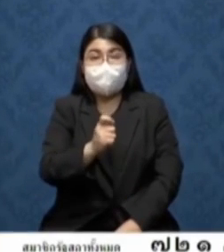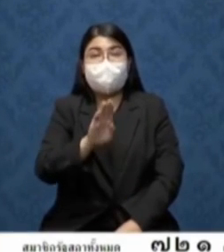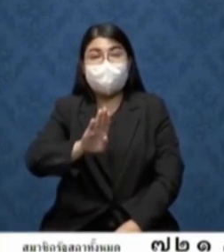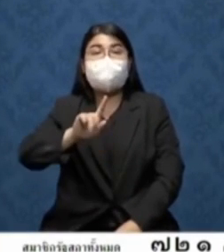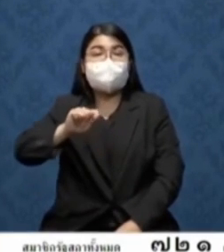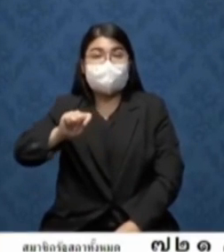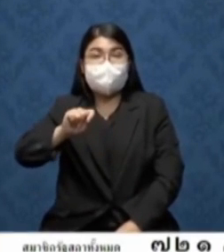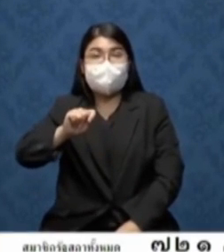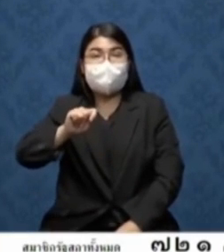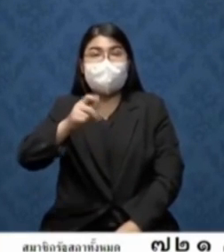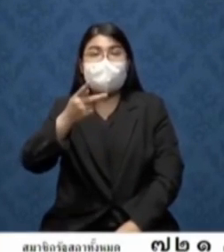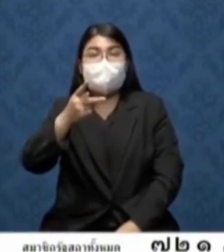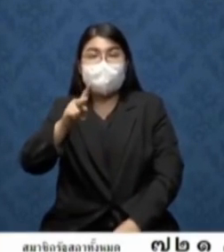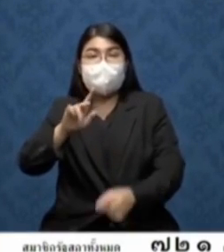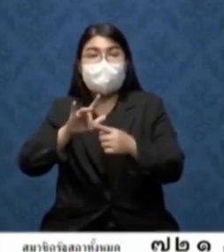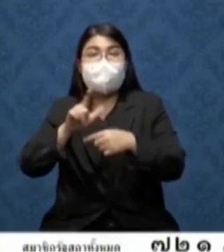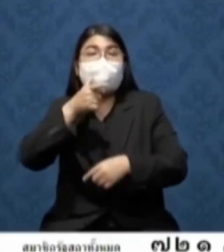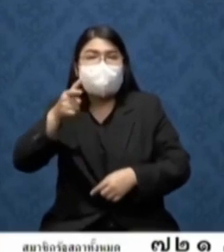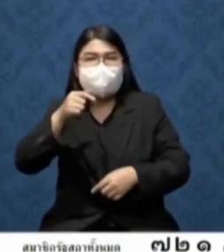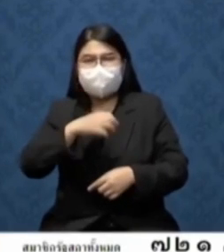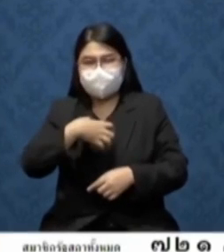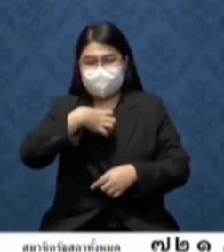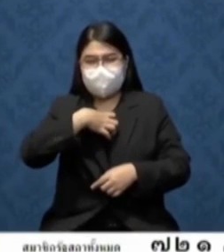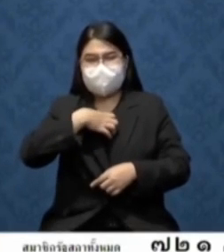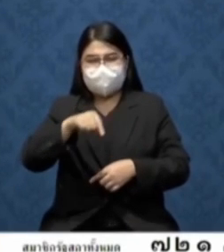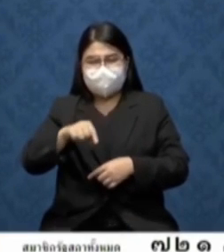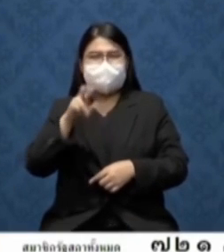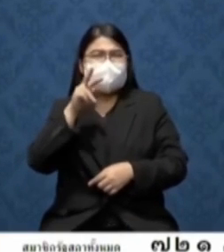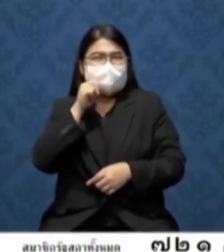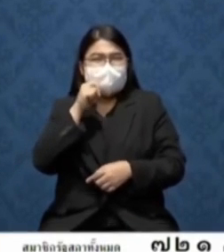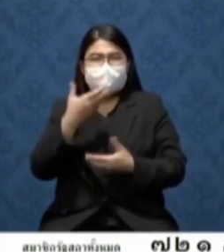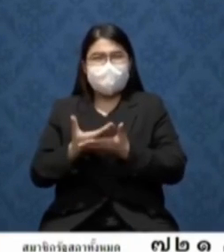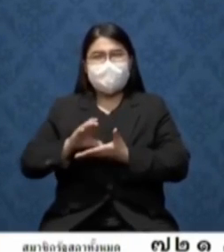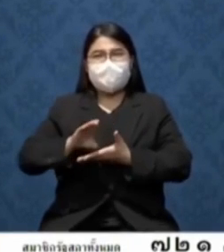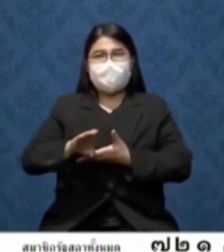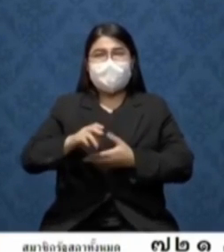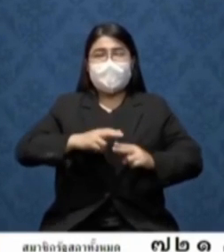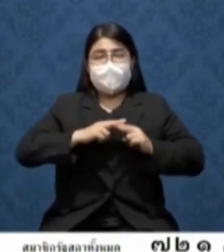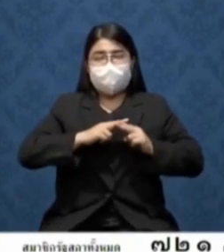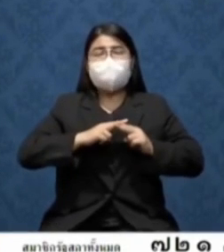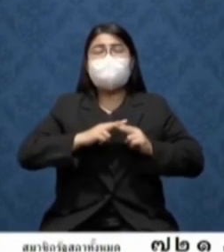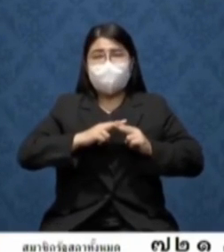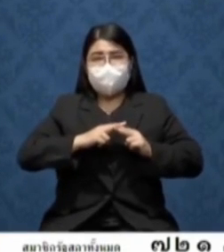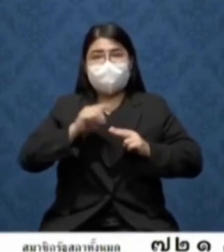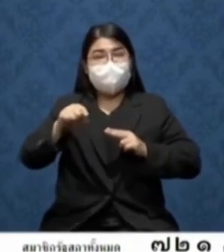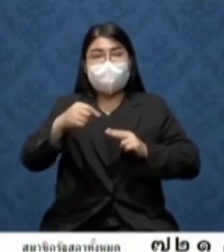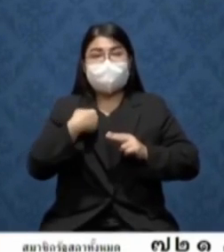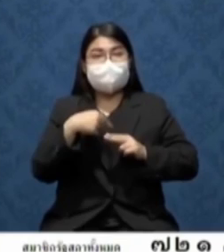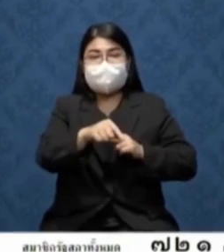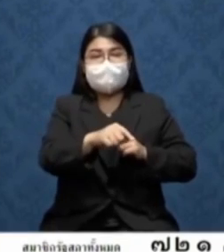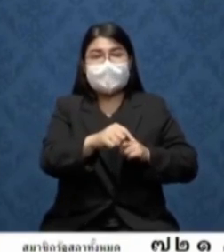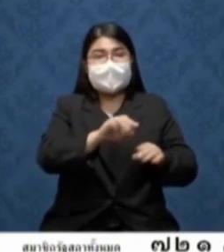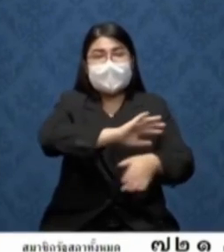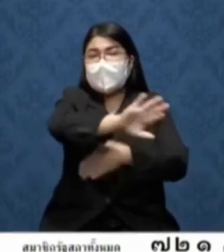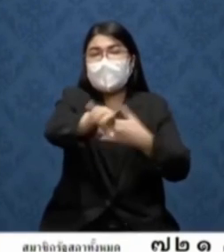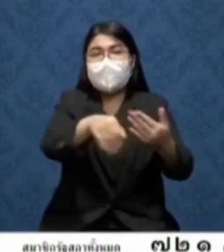การลงทุนในระบบน้ำประปาด้วยตัวเองอบต.ข้อใหญ่ต้องหยุดลงทุนในกิจการอื่นทั้